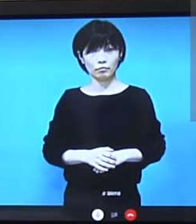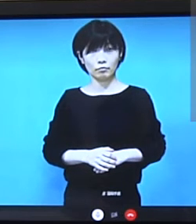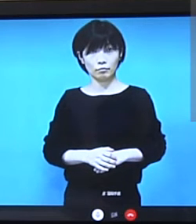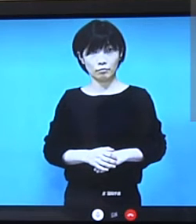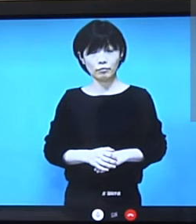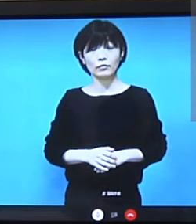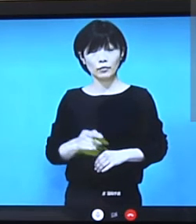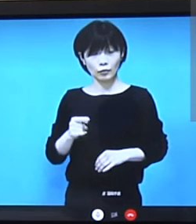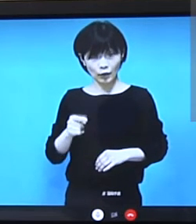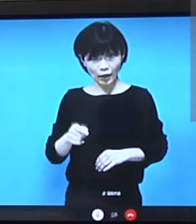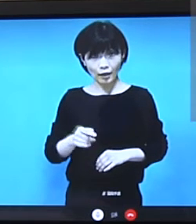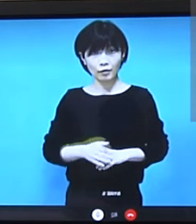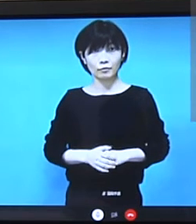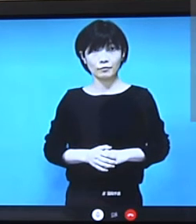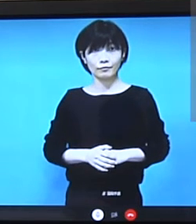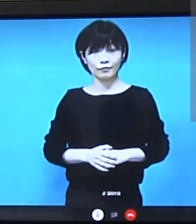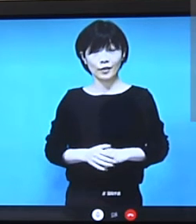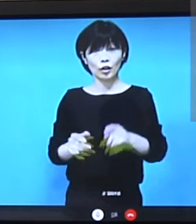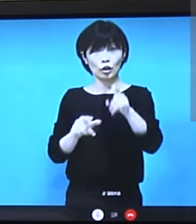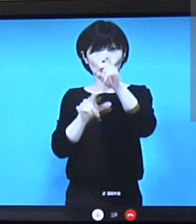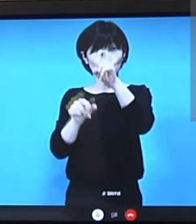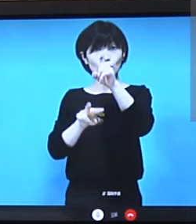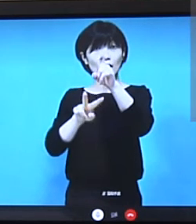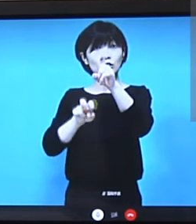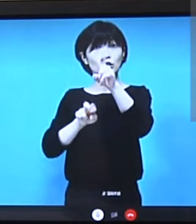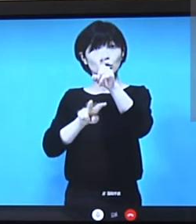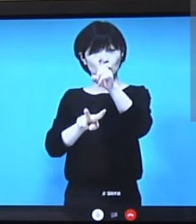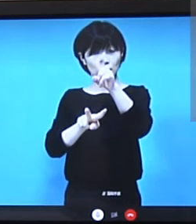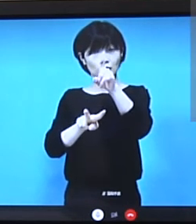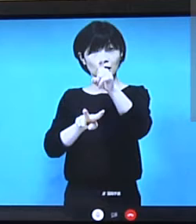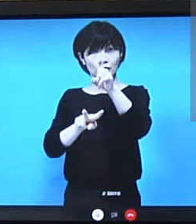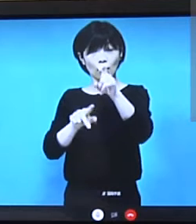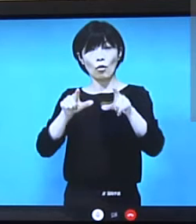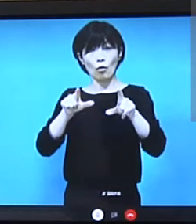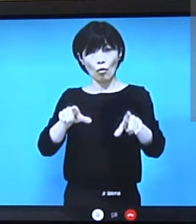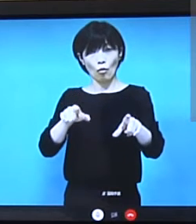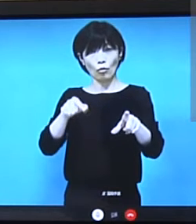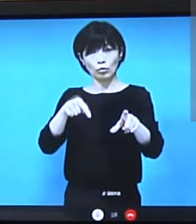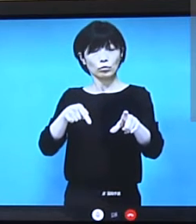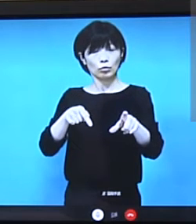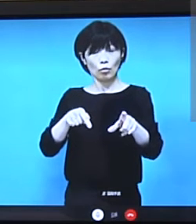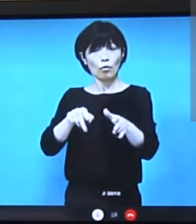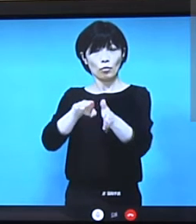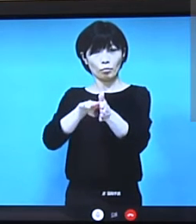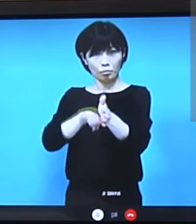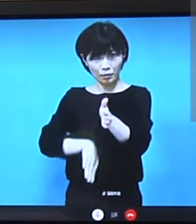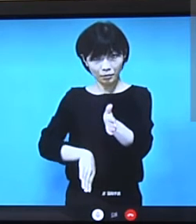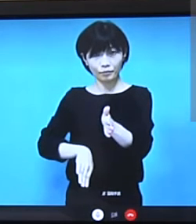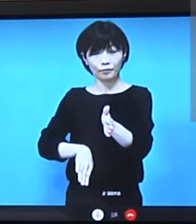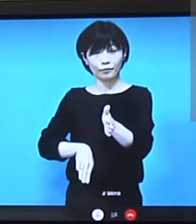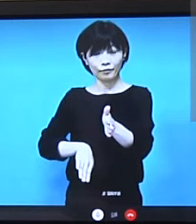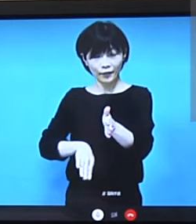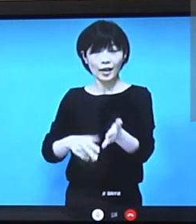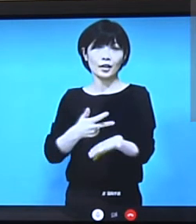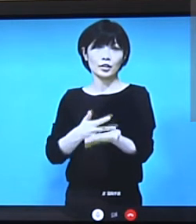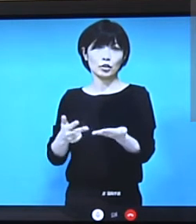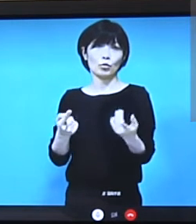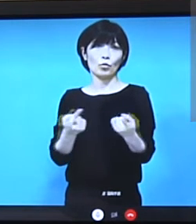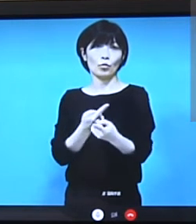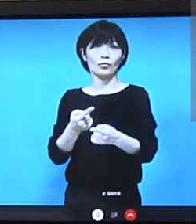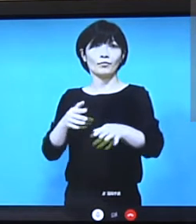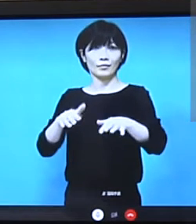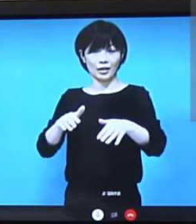ての数字ですね、22日報告がなかったことということで、再度記載をしています。